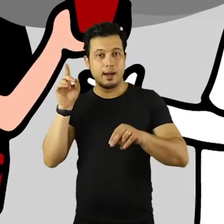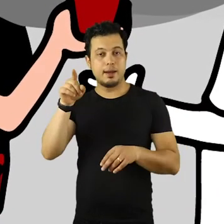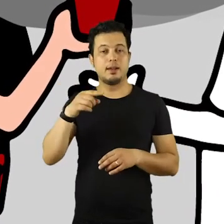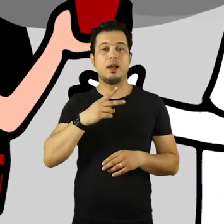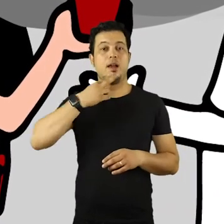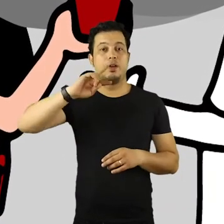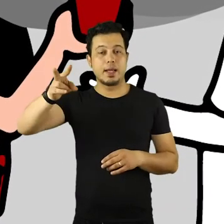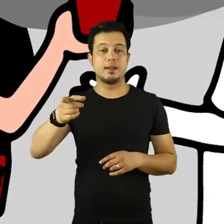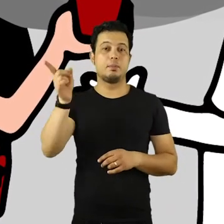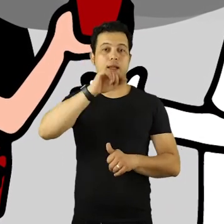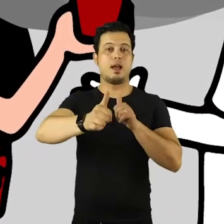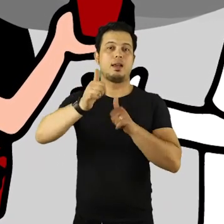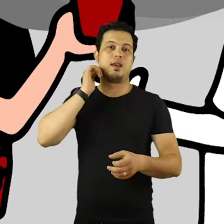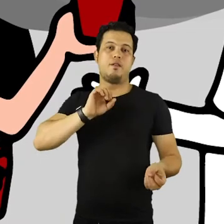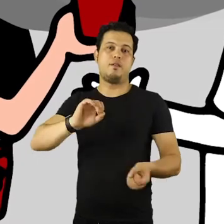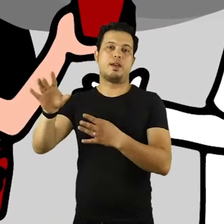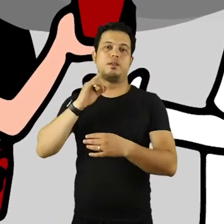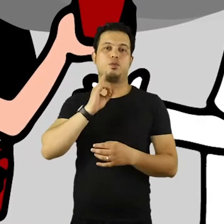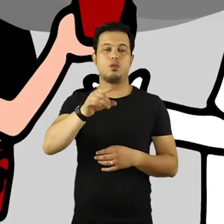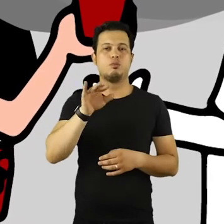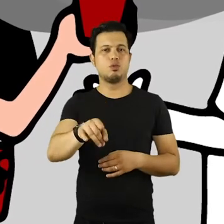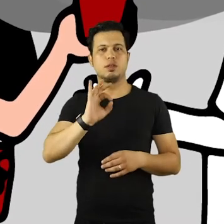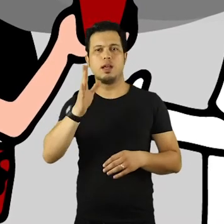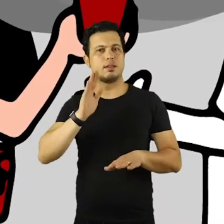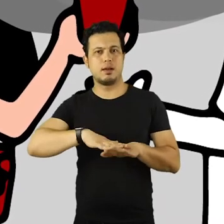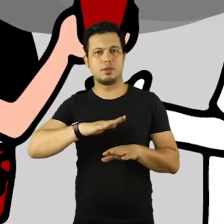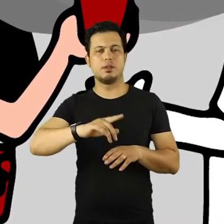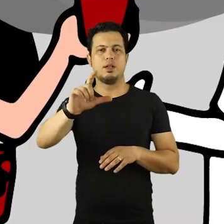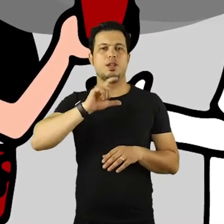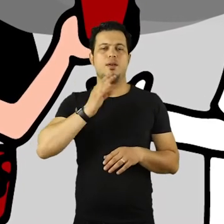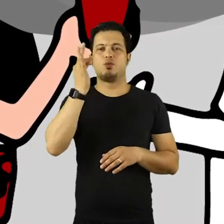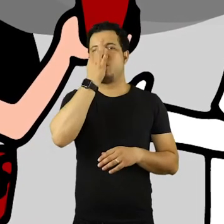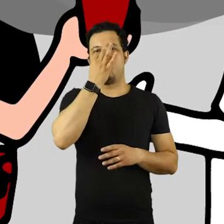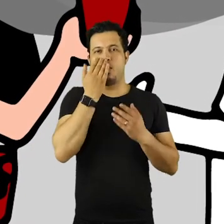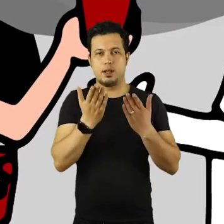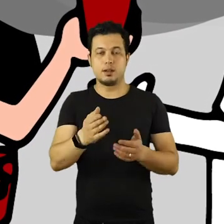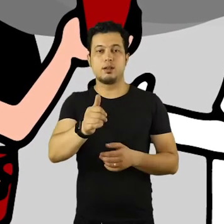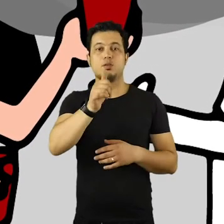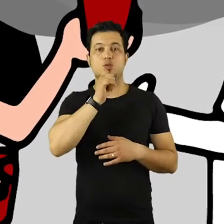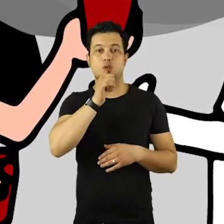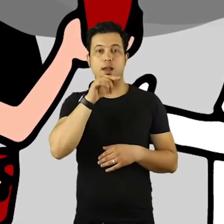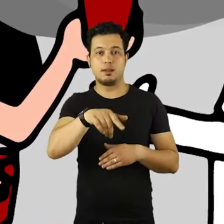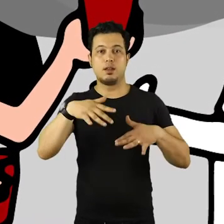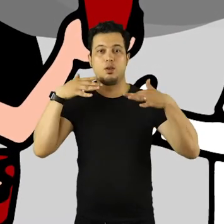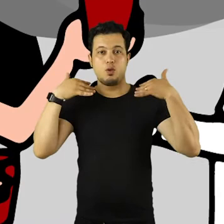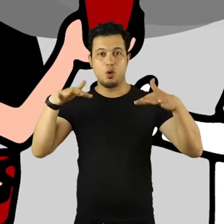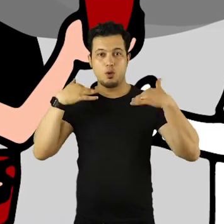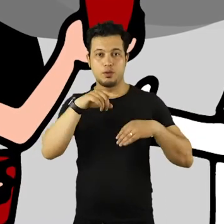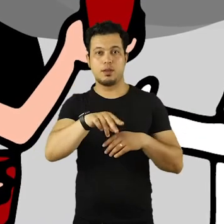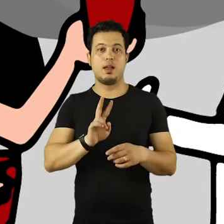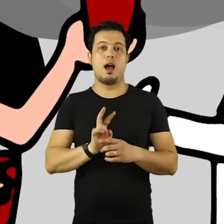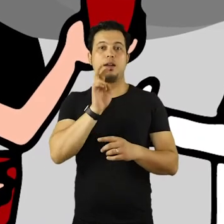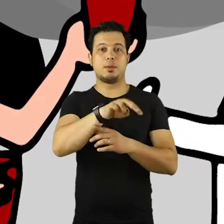verelim. Evet ama bunu nasıl yapacağız? Cevap çok basit kardeşim. Sudan koyun atlatma festivaline